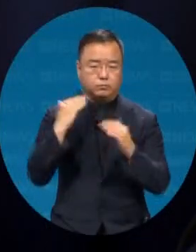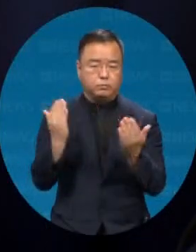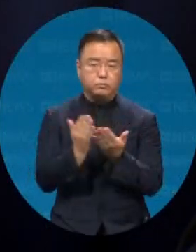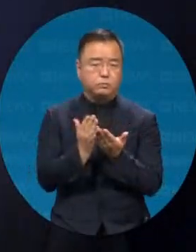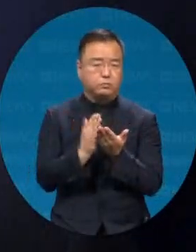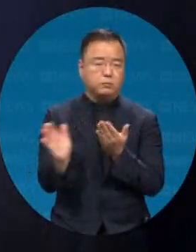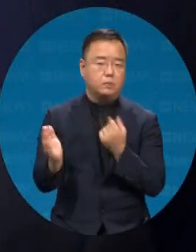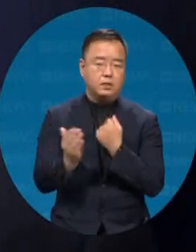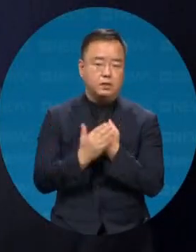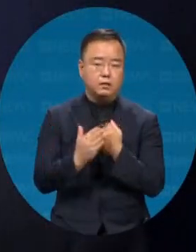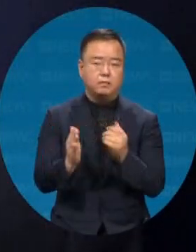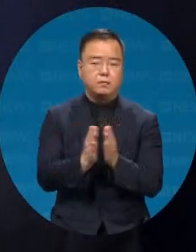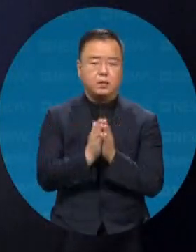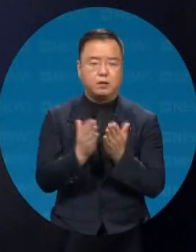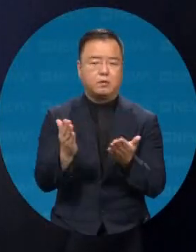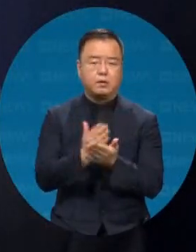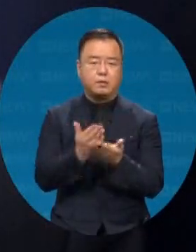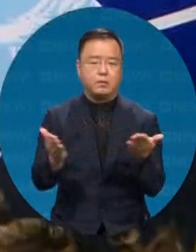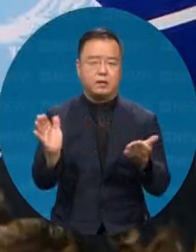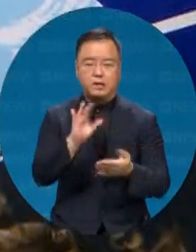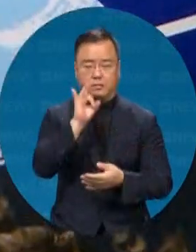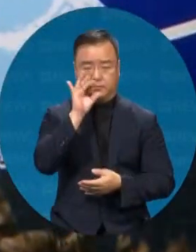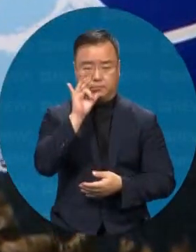이건 교과서로 깔리면 안 되는 거예요.